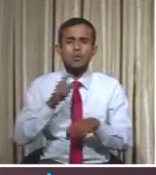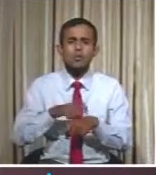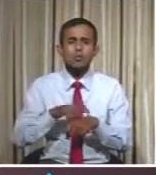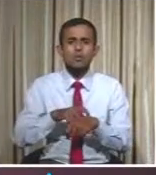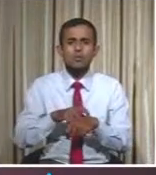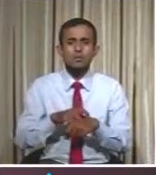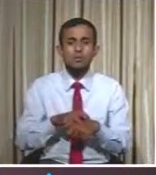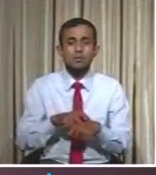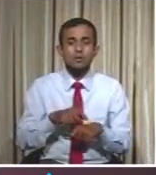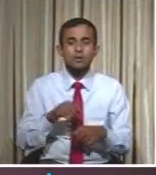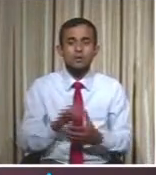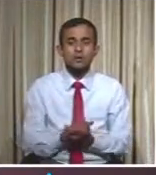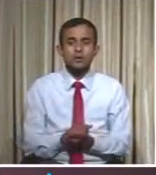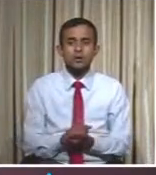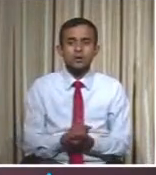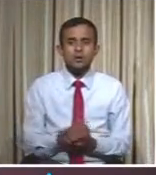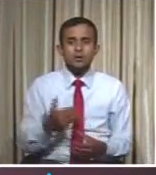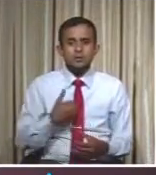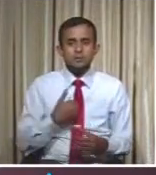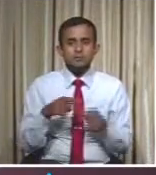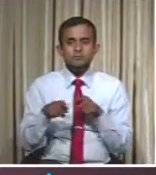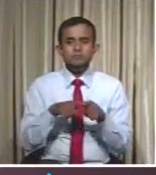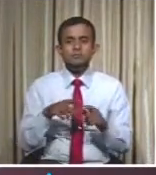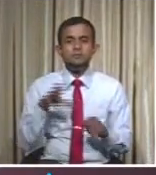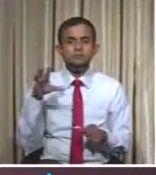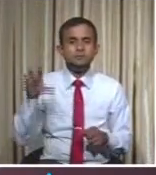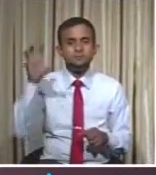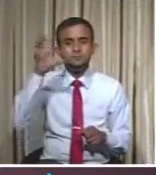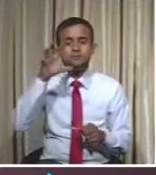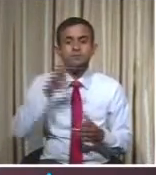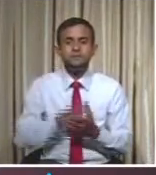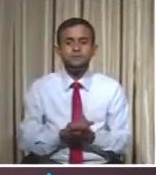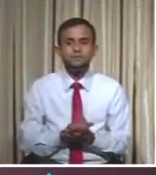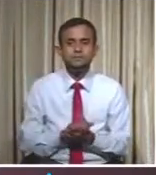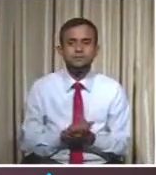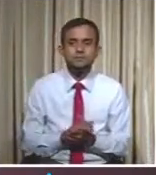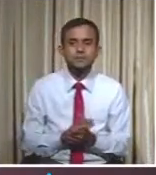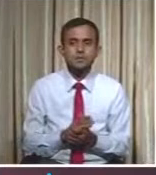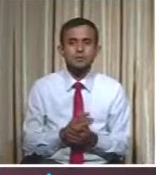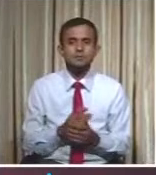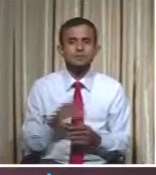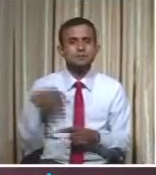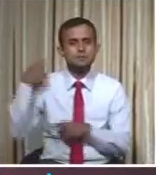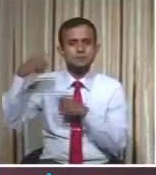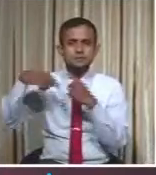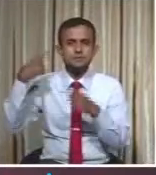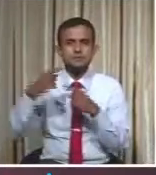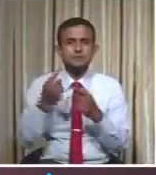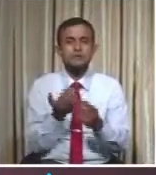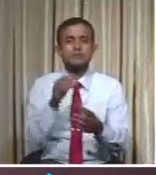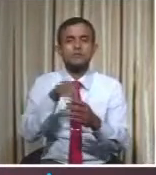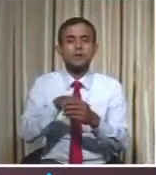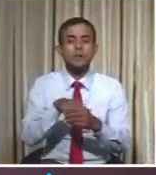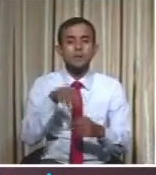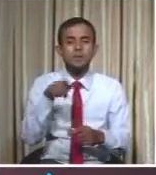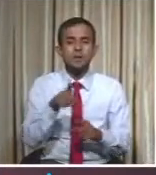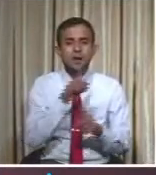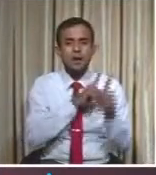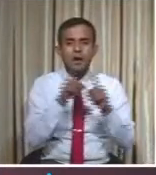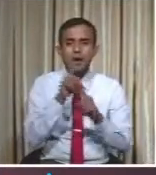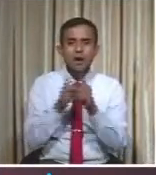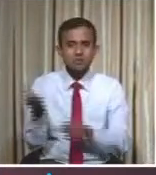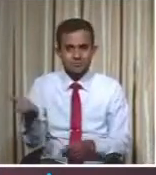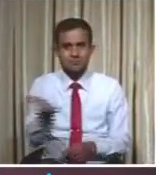බොහෝ අවස්ථාවල විශේෂයෙන්ම අපි වගේ රටවල් සාමාන්‍යයෙන් සම්ප්‍රදායිකව මැදිහත් වෙන්නේ මෙතනත් කතා වුණා